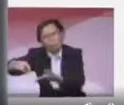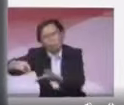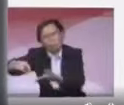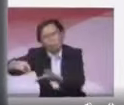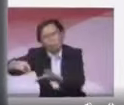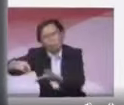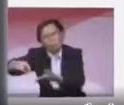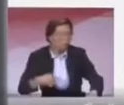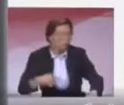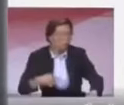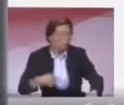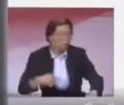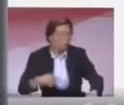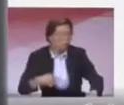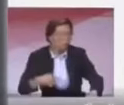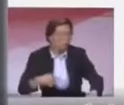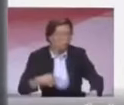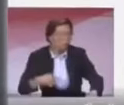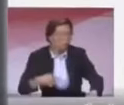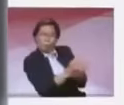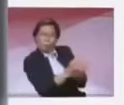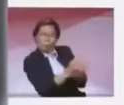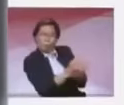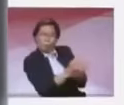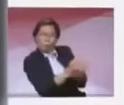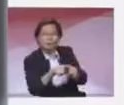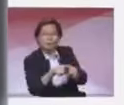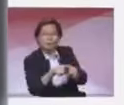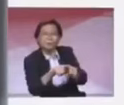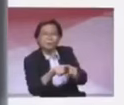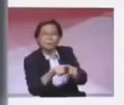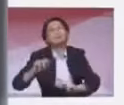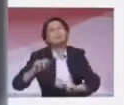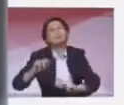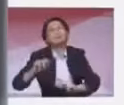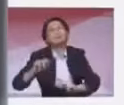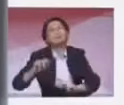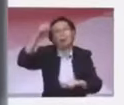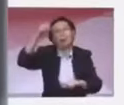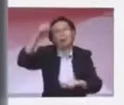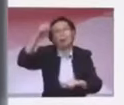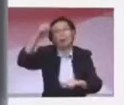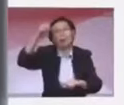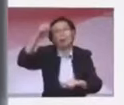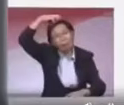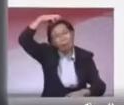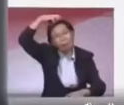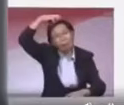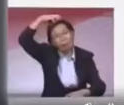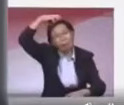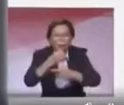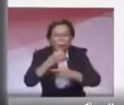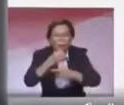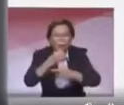Begitu juga pengundi Sarawak yang tinggal di Sabah, di Selangor, Kuala Lumpur ataupun Negeri Sembilan dan lain-lain